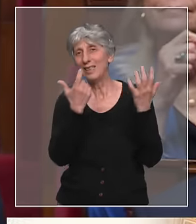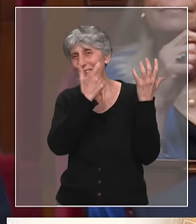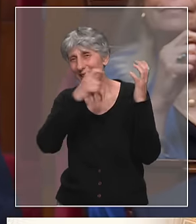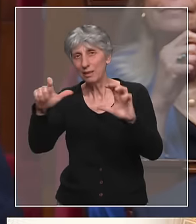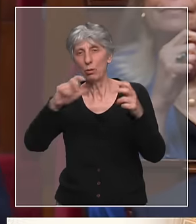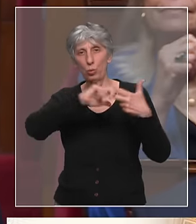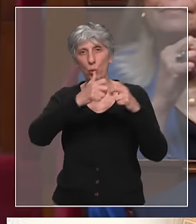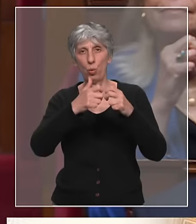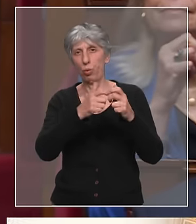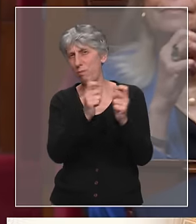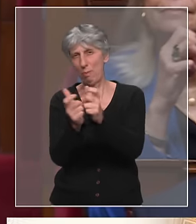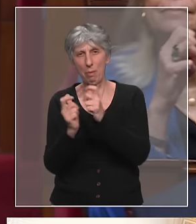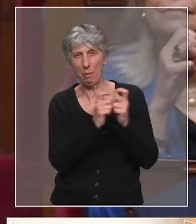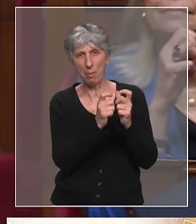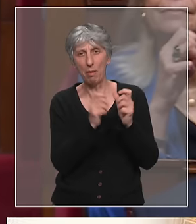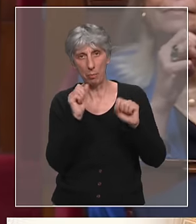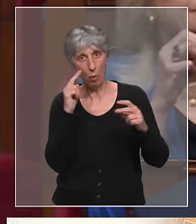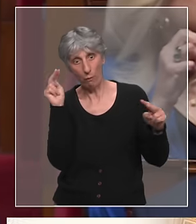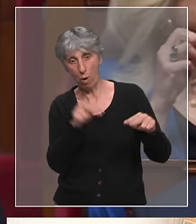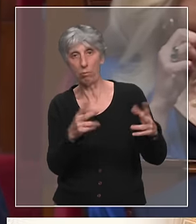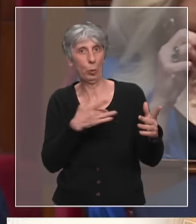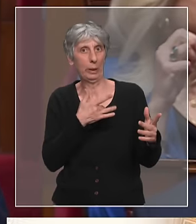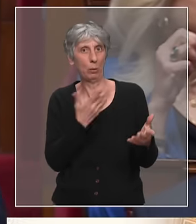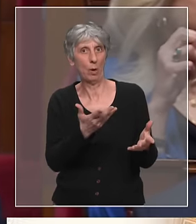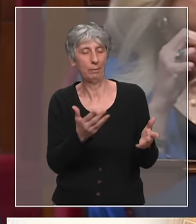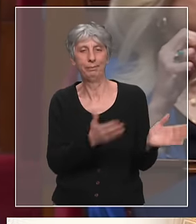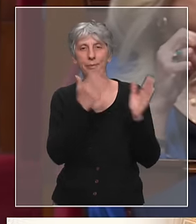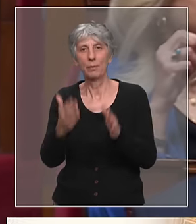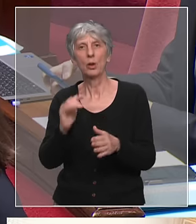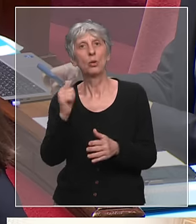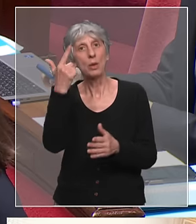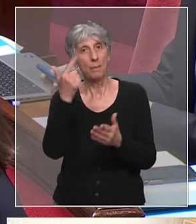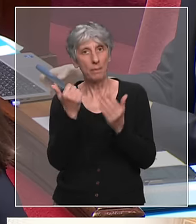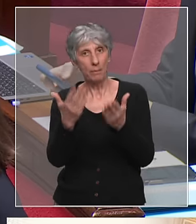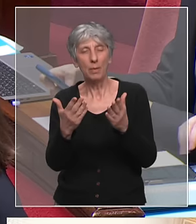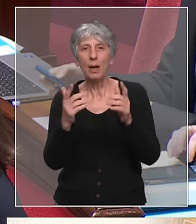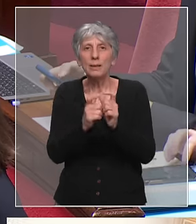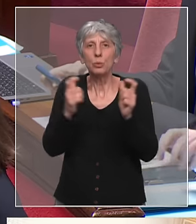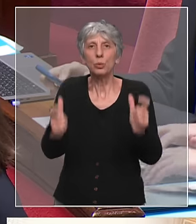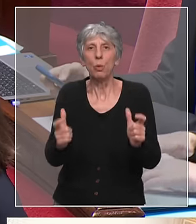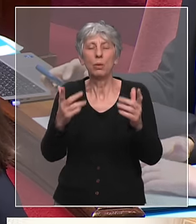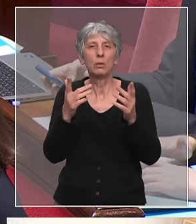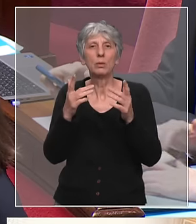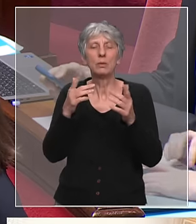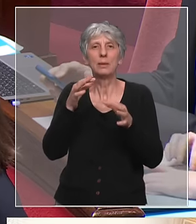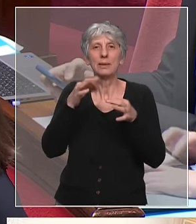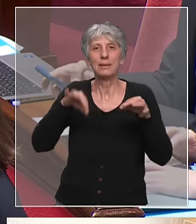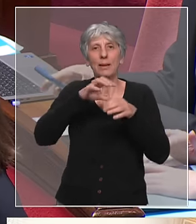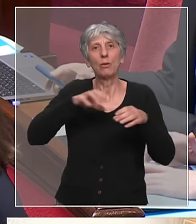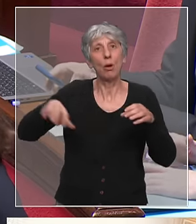structures. Deuxième proposition, Monsieur le Premier ministre, du point de vue des institutions territoriales, est-ce que vous êtes prêt